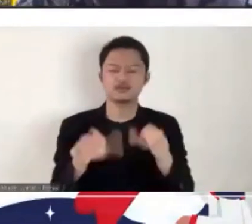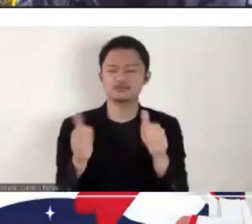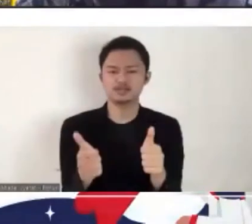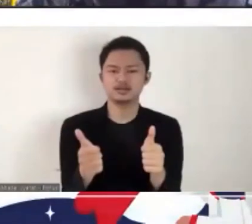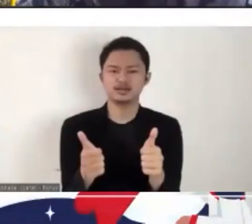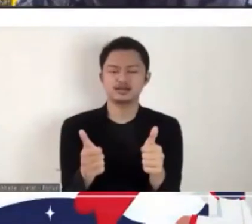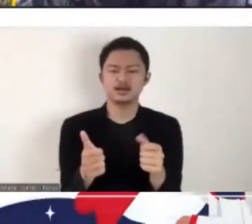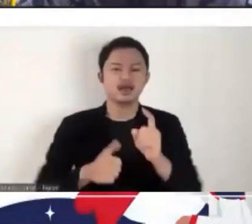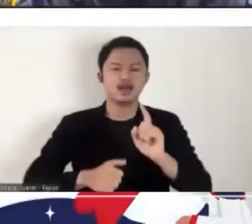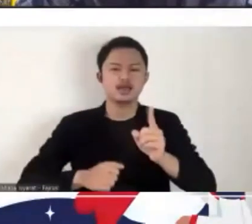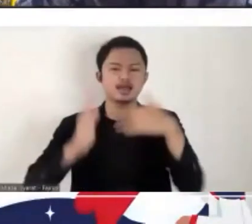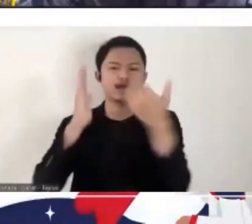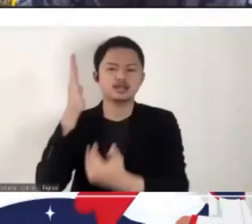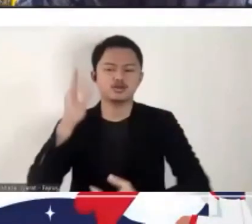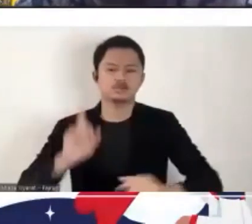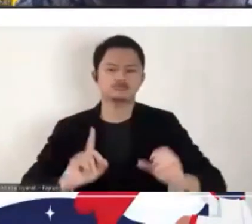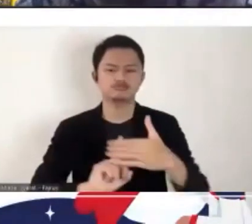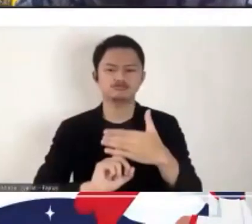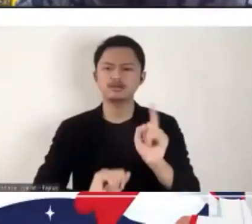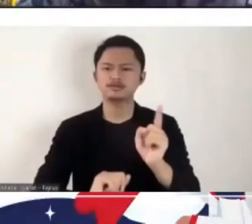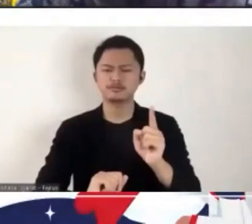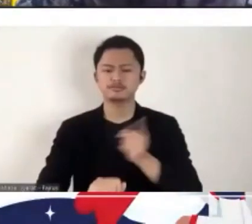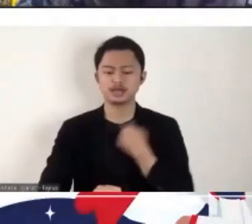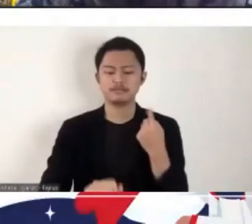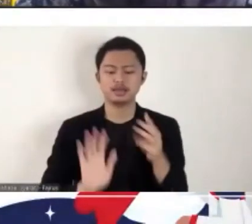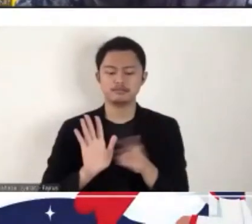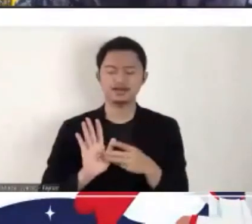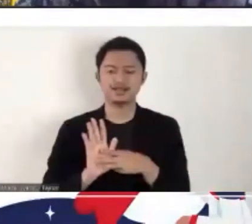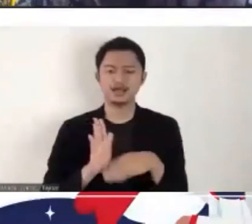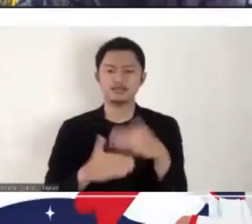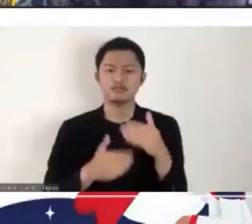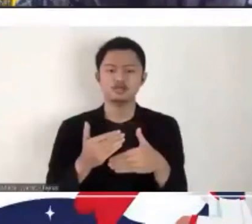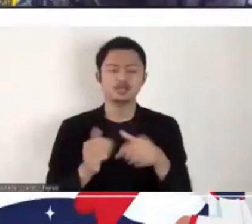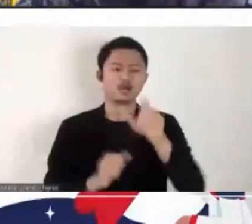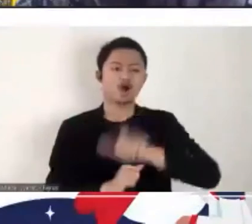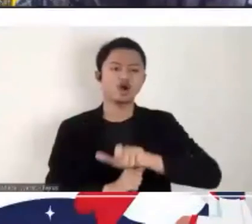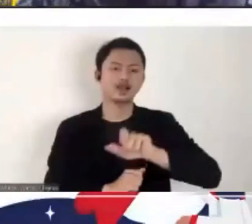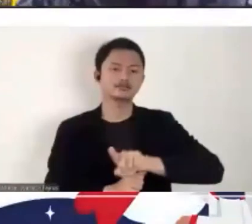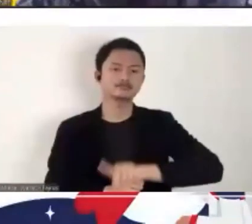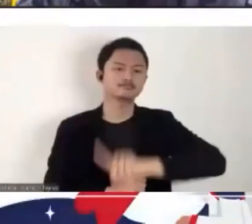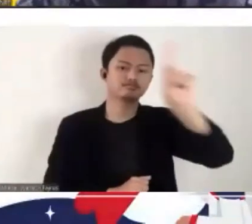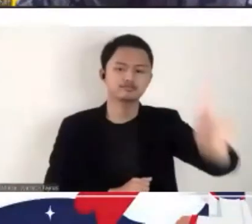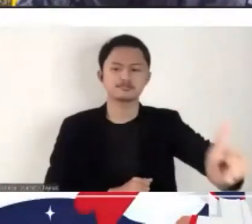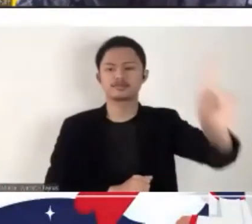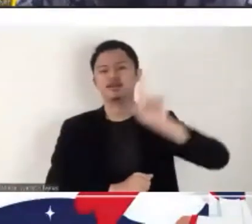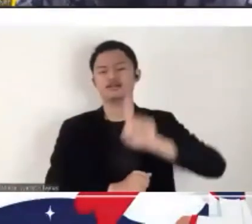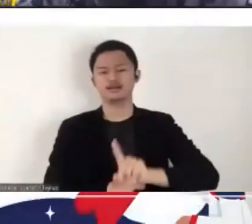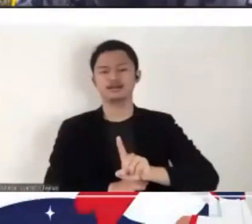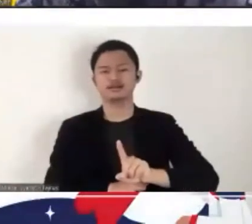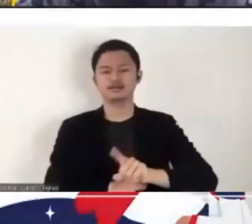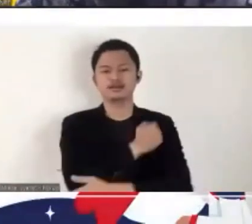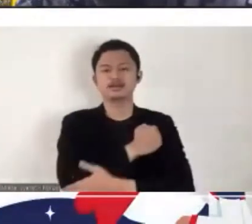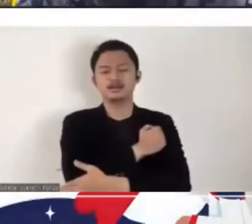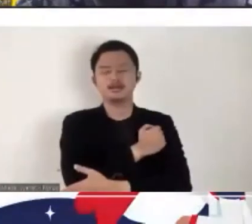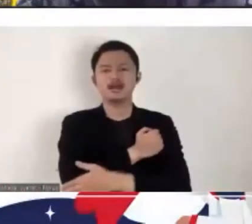ada payung hukumnya karena permasalahan yang kami hadapi selama proses ini adalah soal payung hukum bertani gitu merah nggak